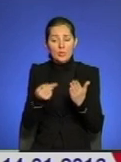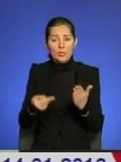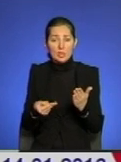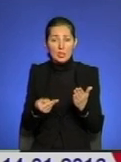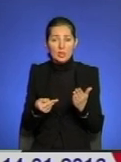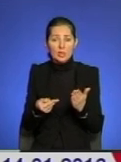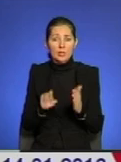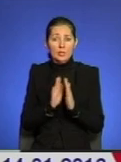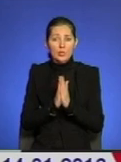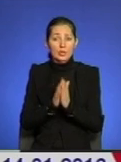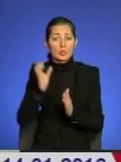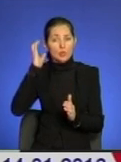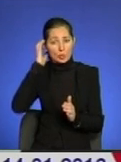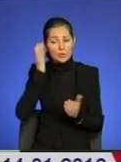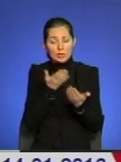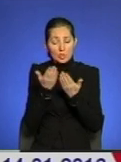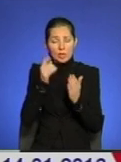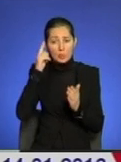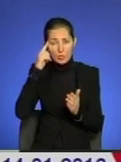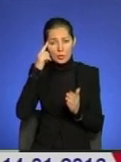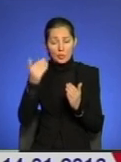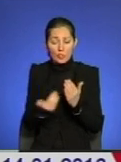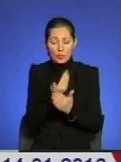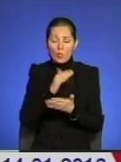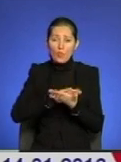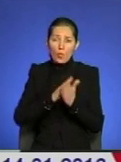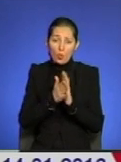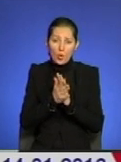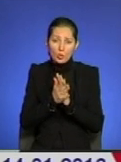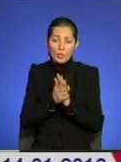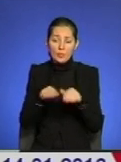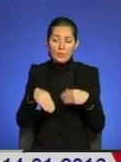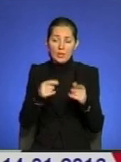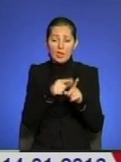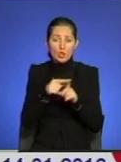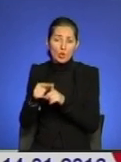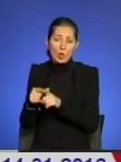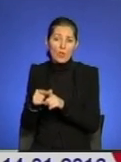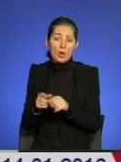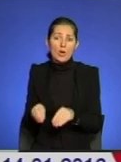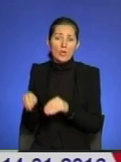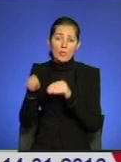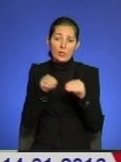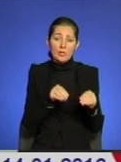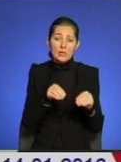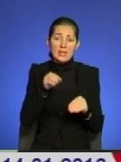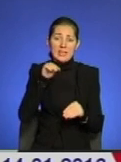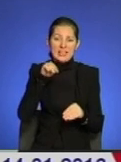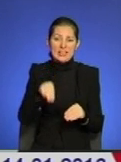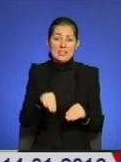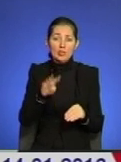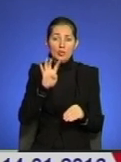просить дослухатися, дочитатися, вдуматися в нову угоду. Дає слово вивезти